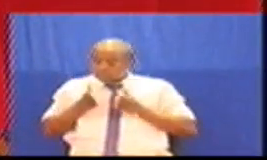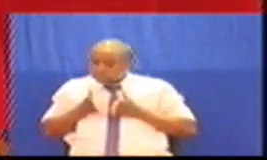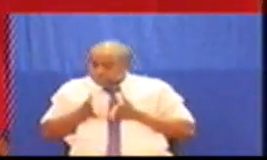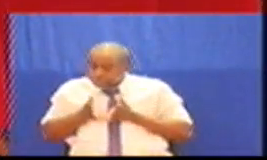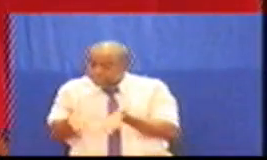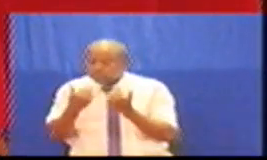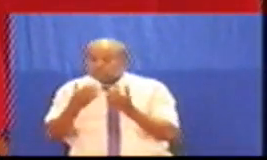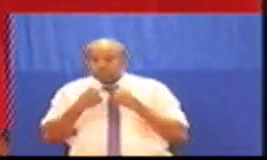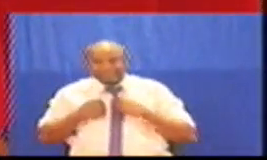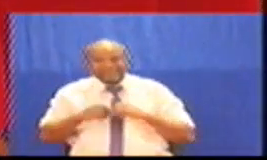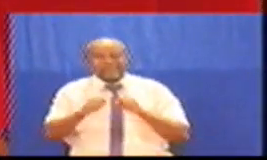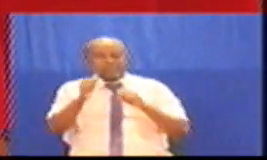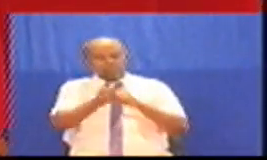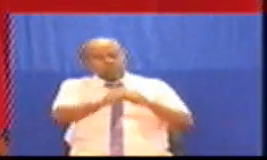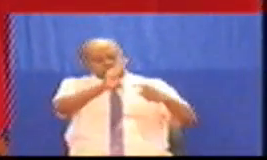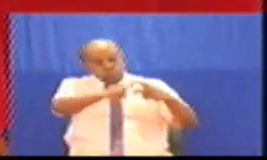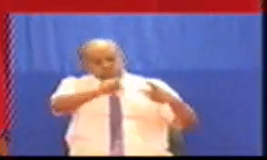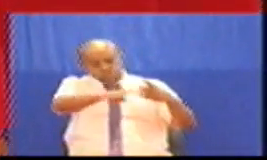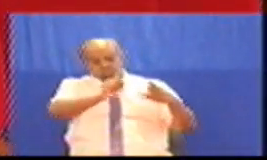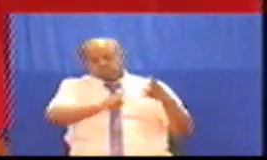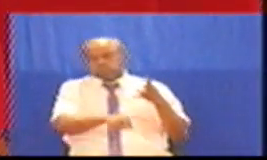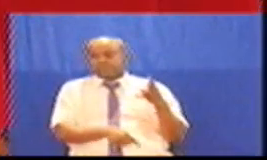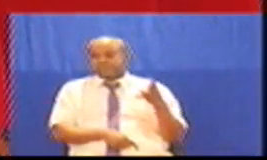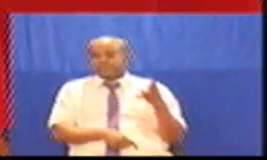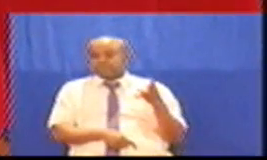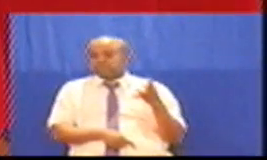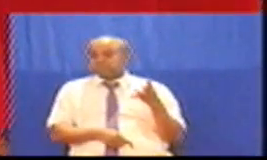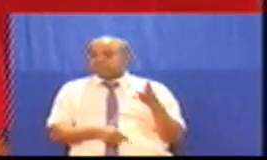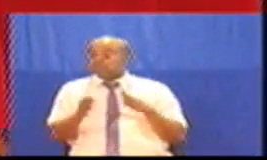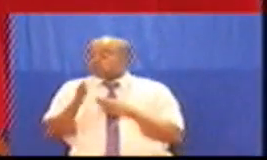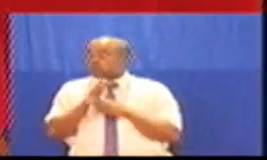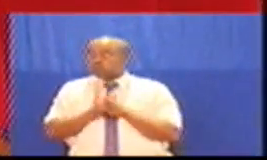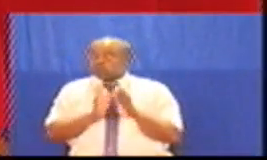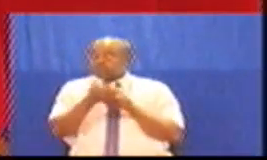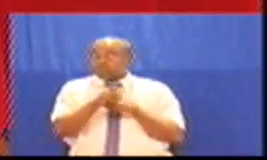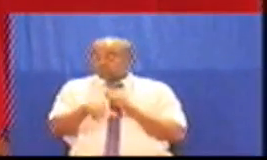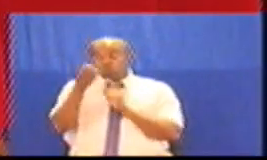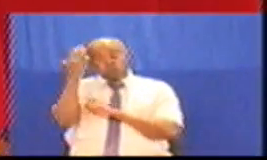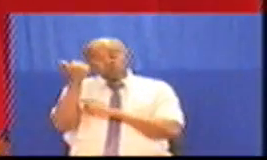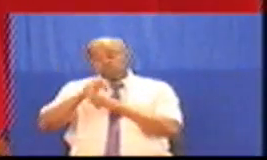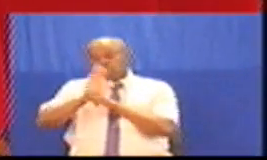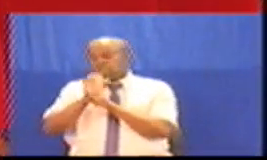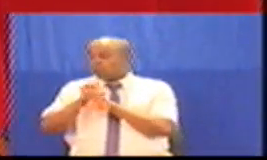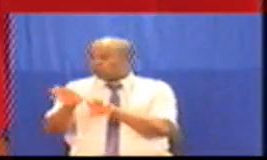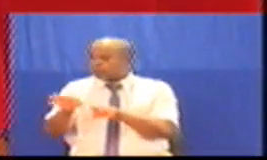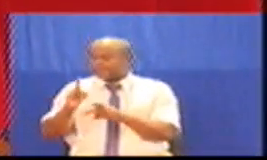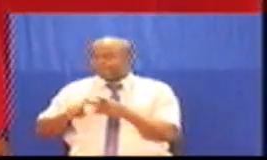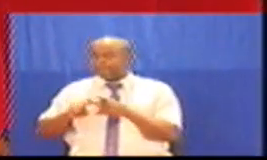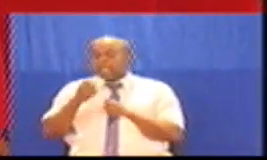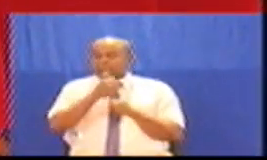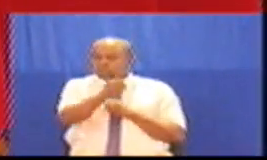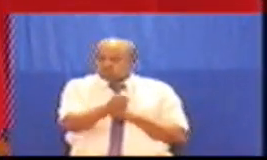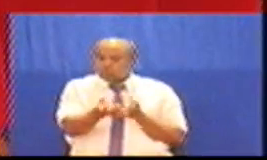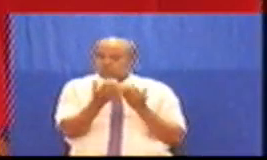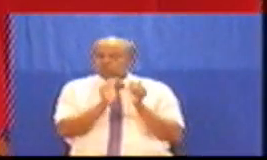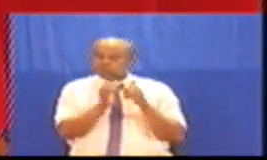kutekeleza yale ambayo tumeagizwa katika kuzuia corona, hatua za kuchukua